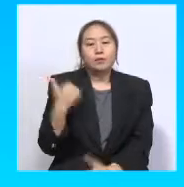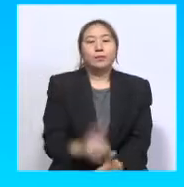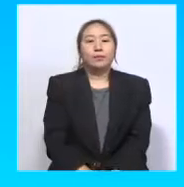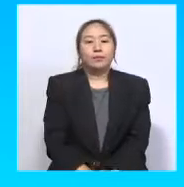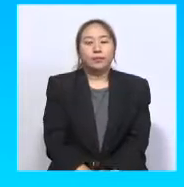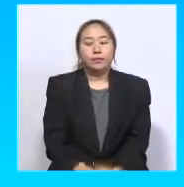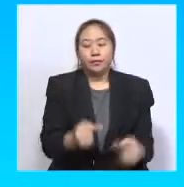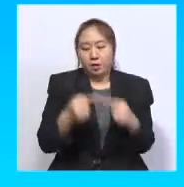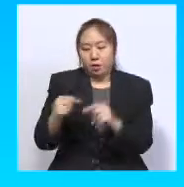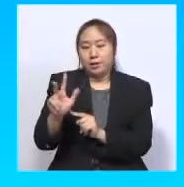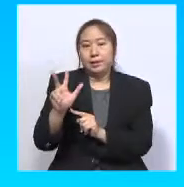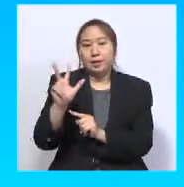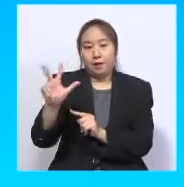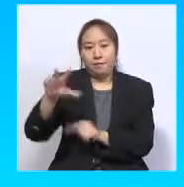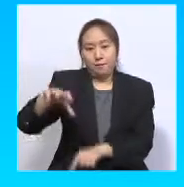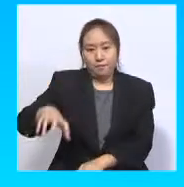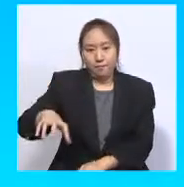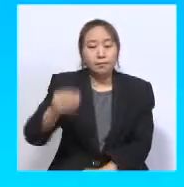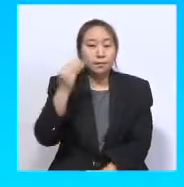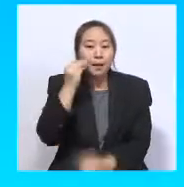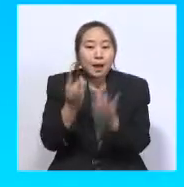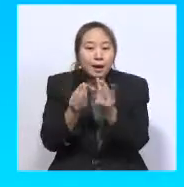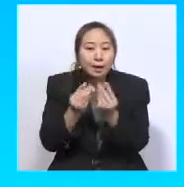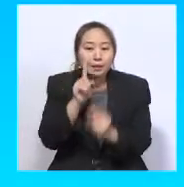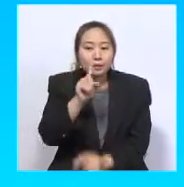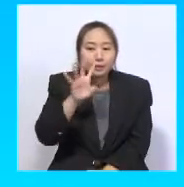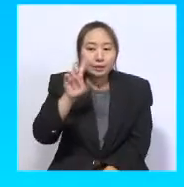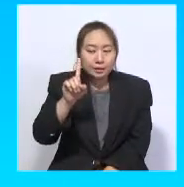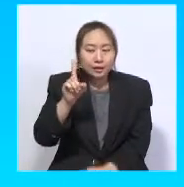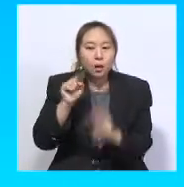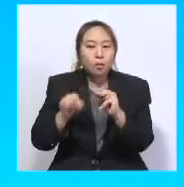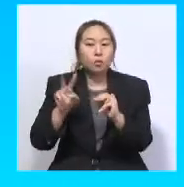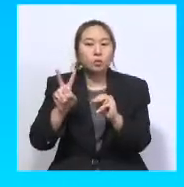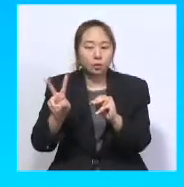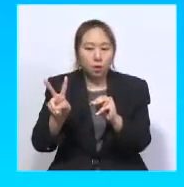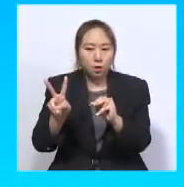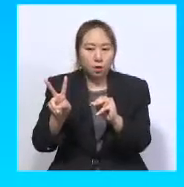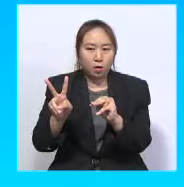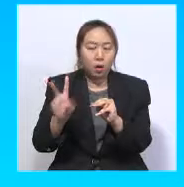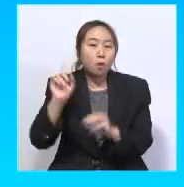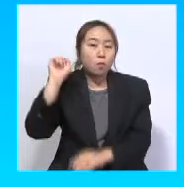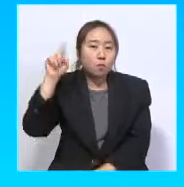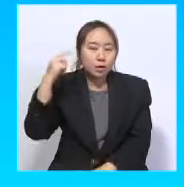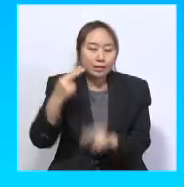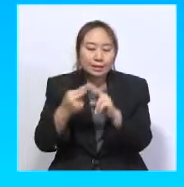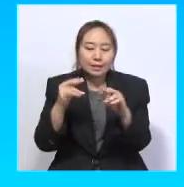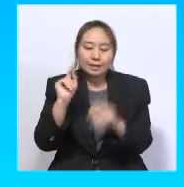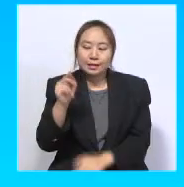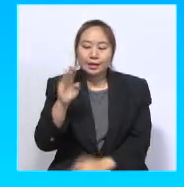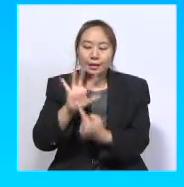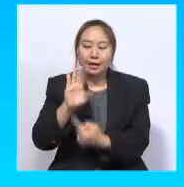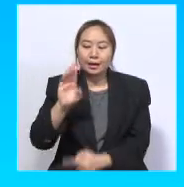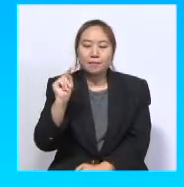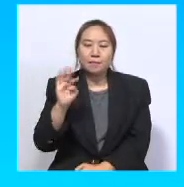ค่ะต่อกันที่เป้าหมายที่3ค่ะที่บ้านเลขที่141หมู่ที่2ตำบลโป่งผาของนางสาวทับทิมใหญ่ท